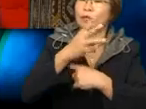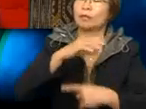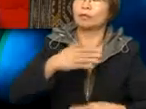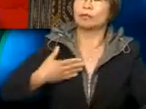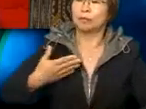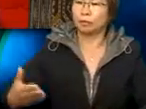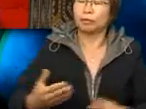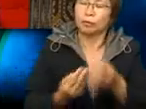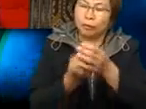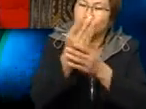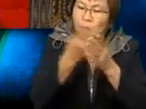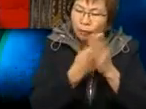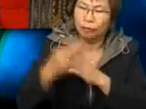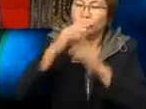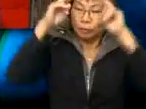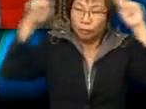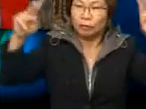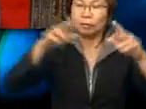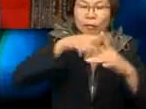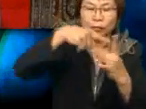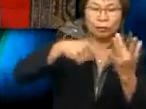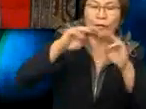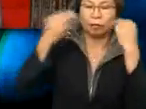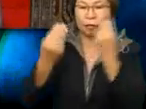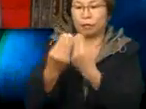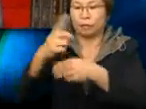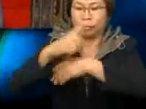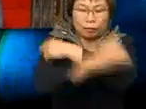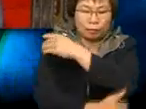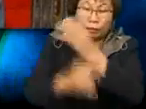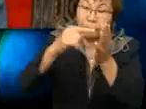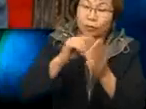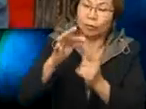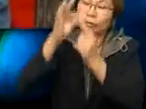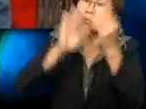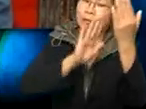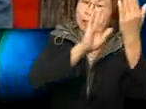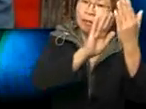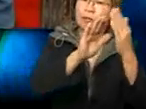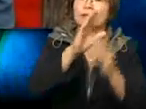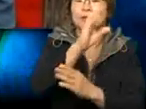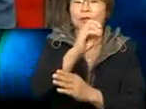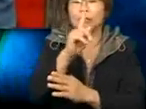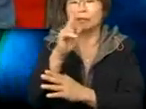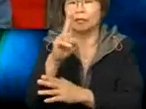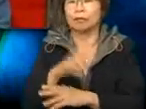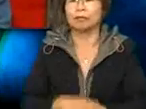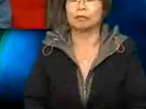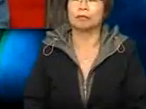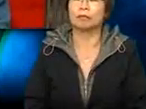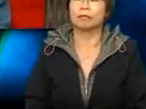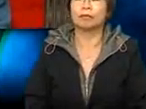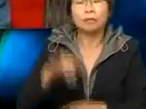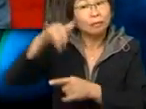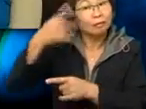dan kesejahteraan di kalangan masyarakat di negara ini, terutama terhadap golongan orang kurang upaya. Ya, Kak